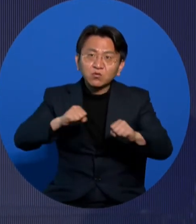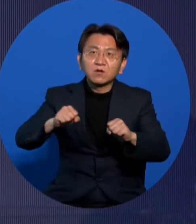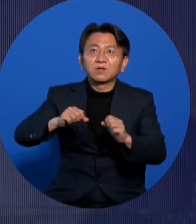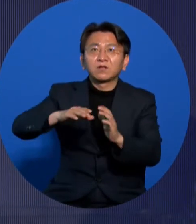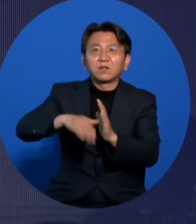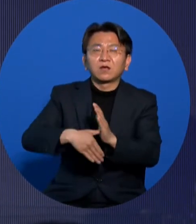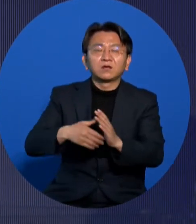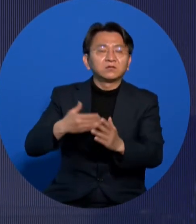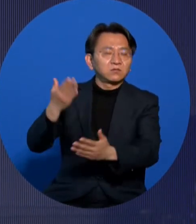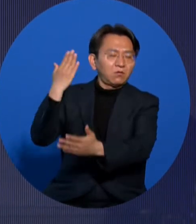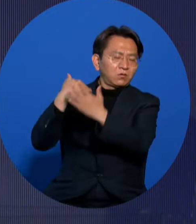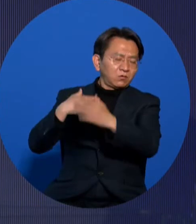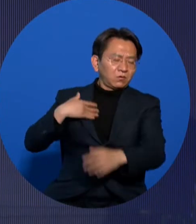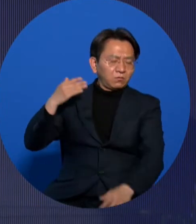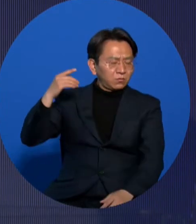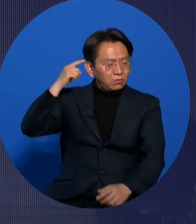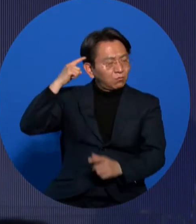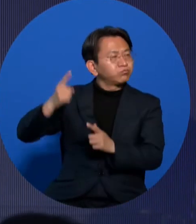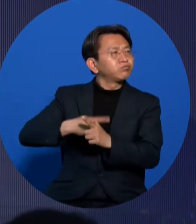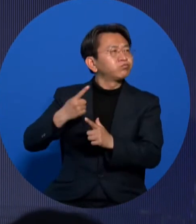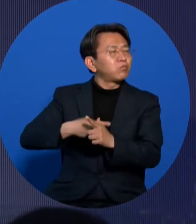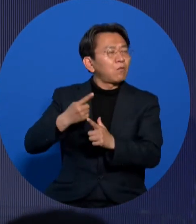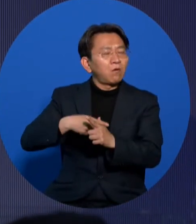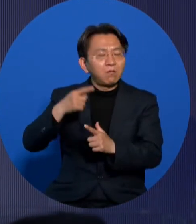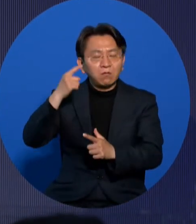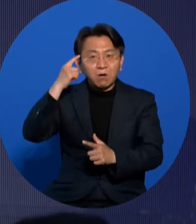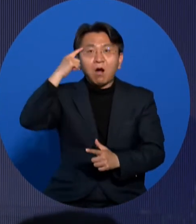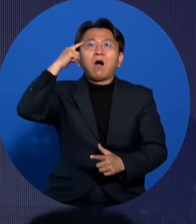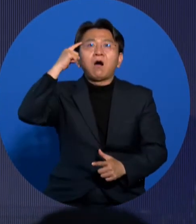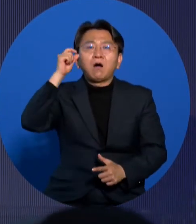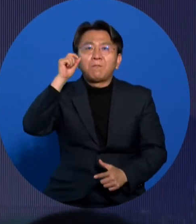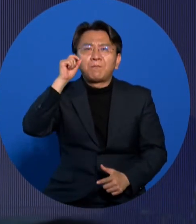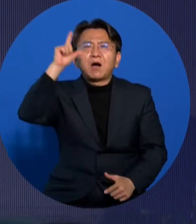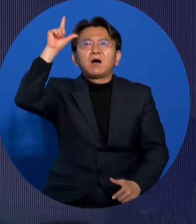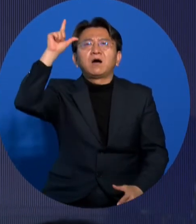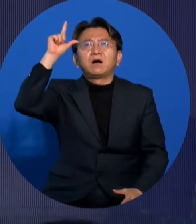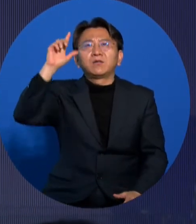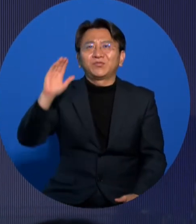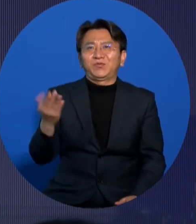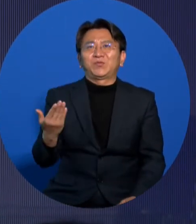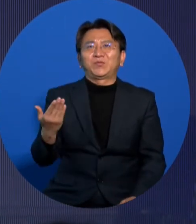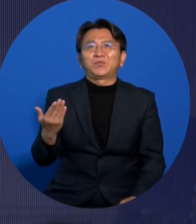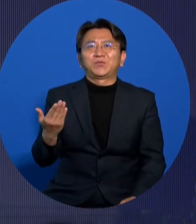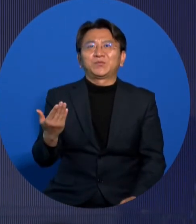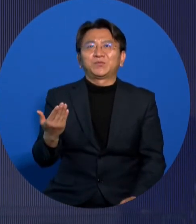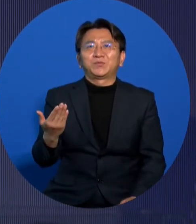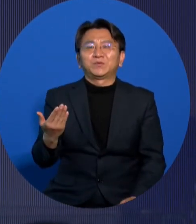내가 몰랐던 것을 너무도 많이 느꼈고 실질적으로 이렇게 이